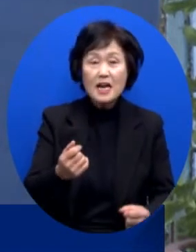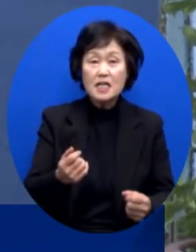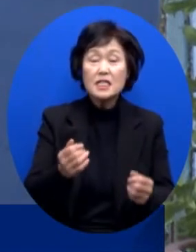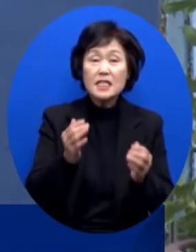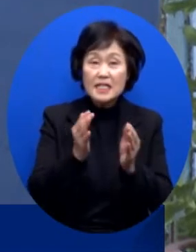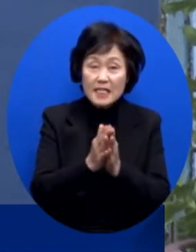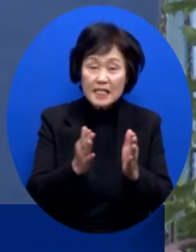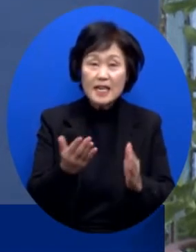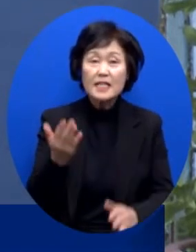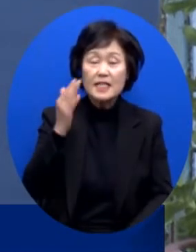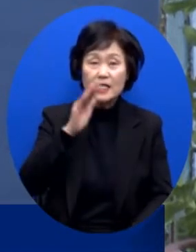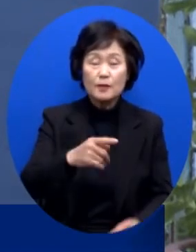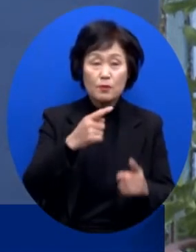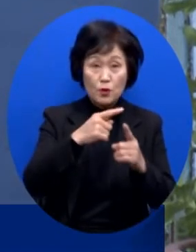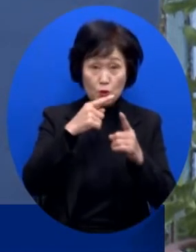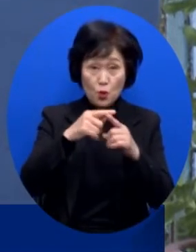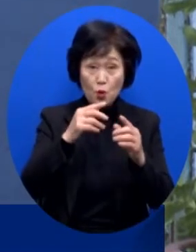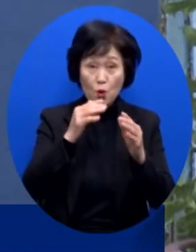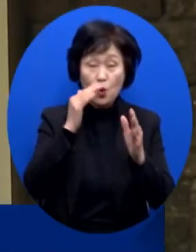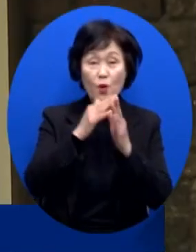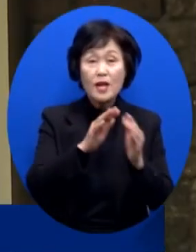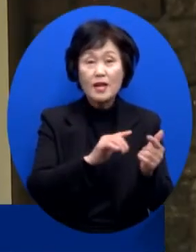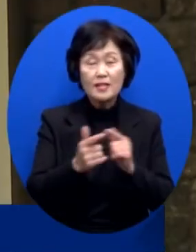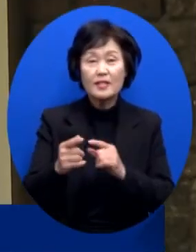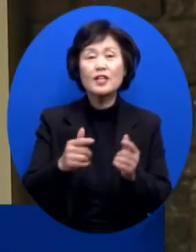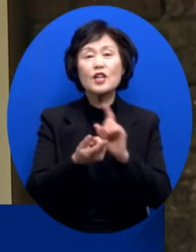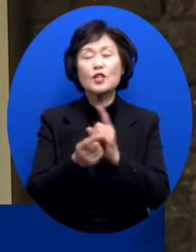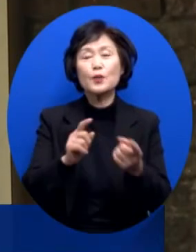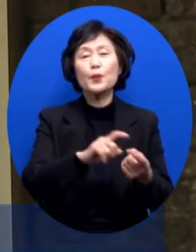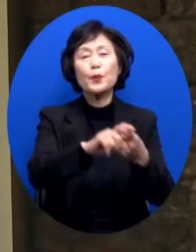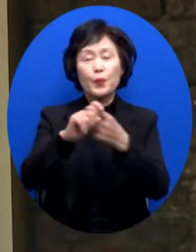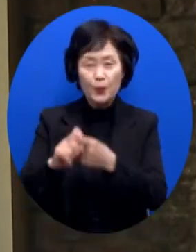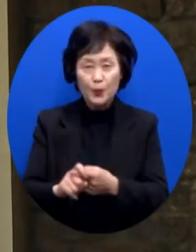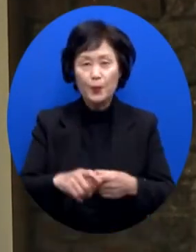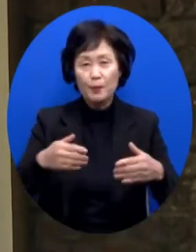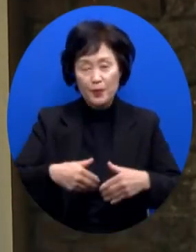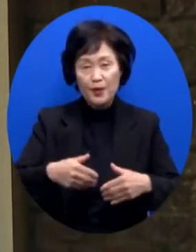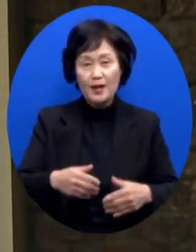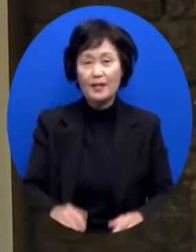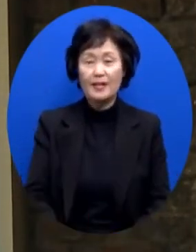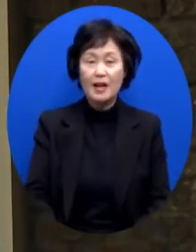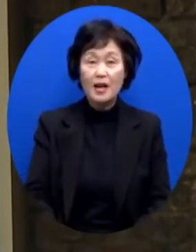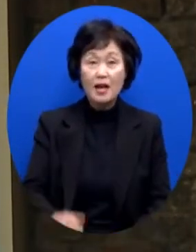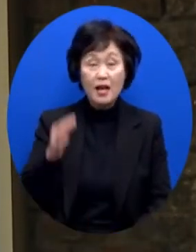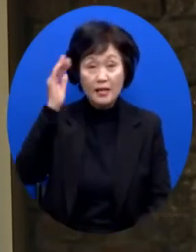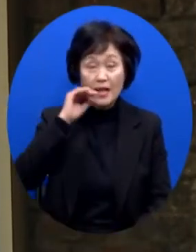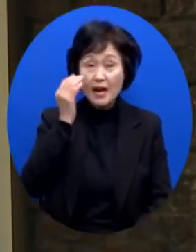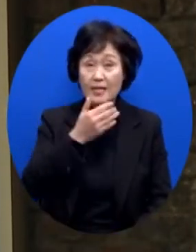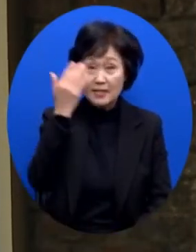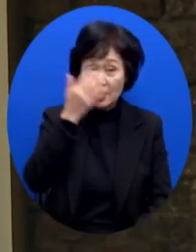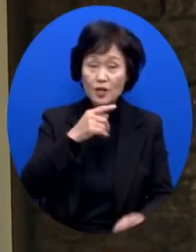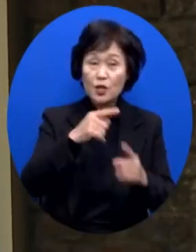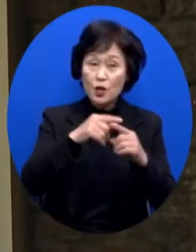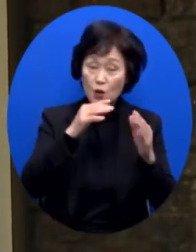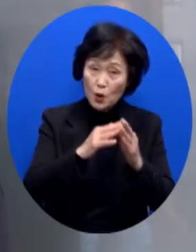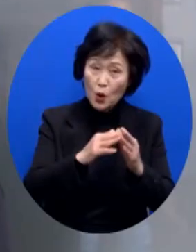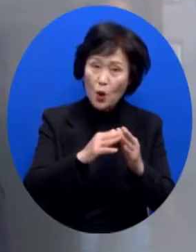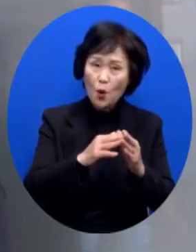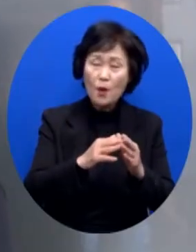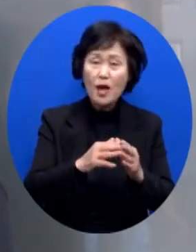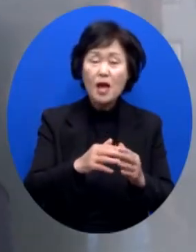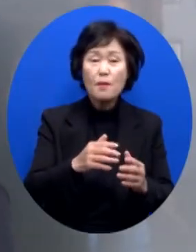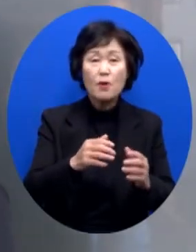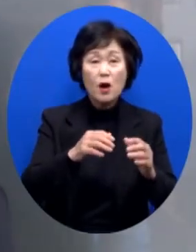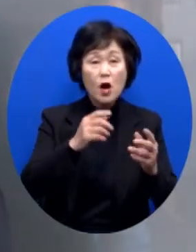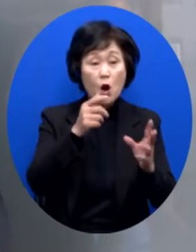우리 교회들이 서로 연대해야 된다 기독교 대한 성결교회 와 예수교 대한 성결교회 대한 기독교 나 사례